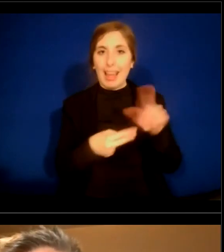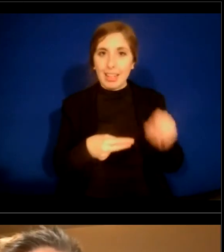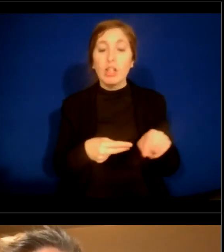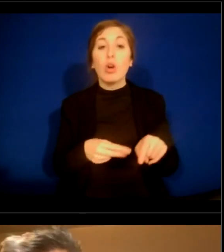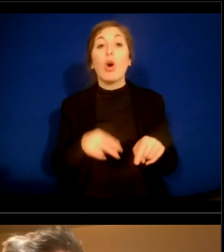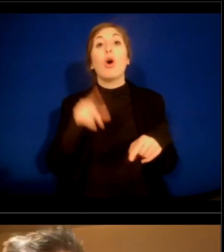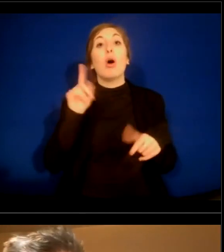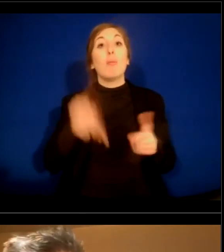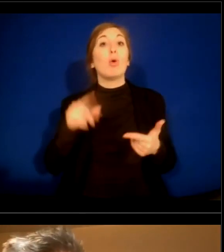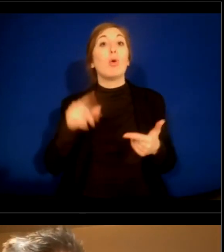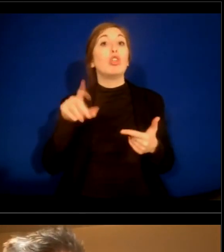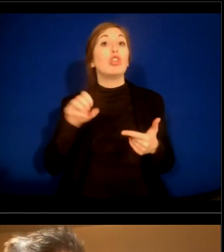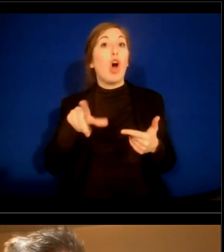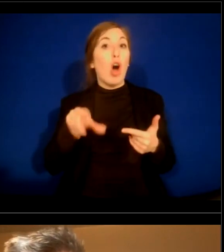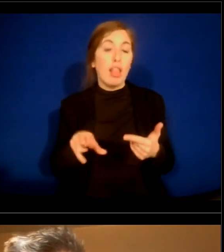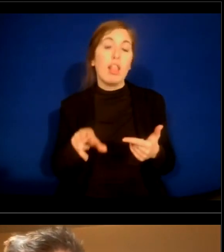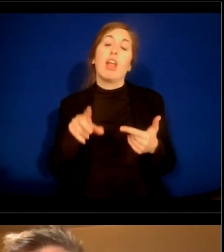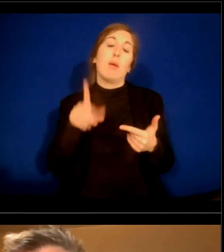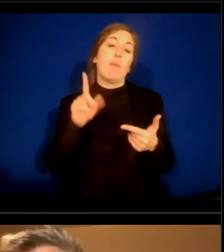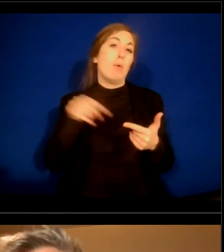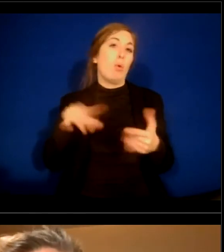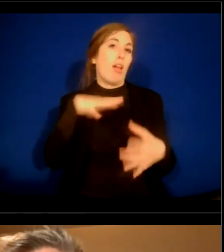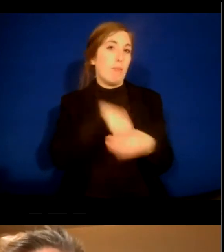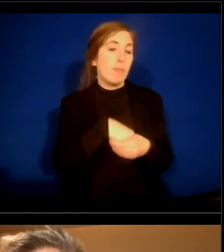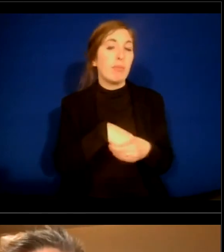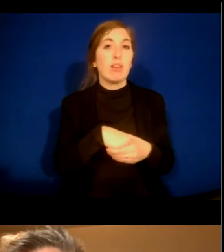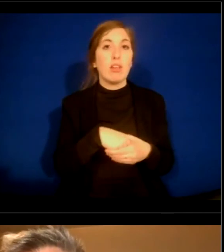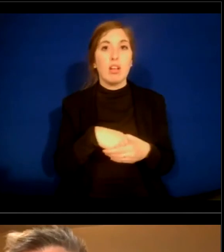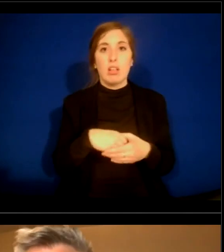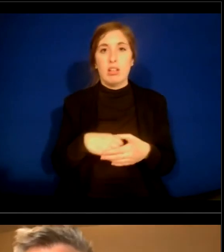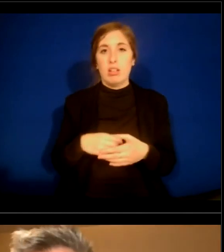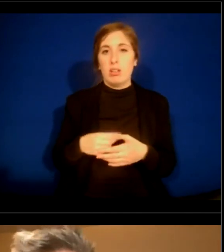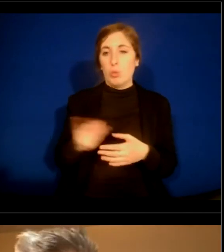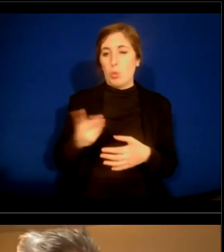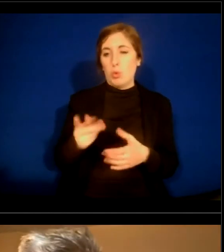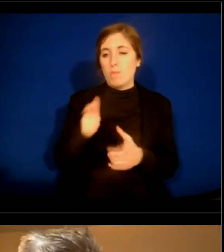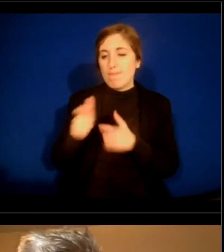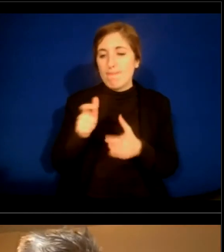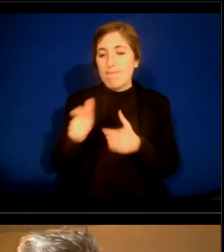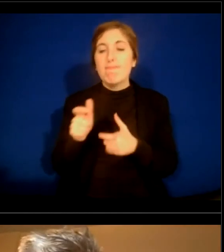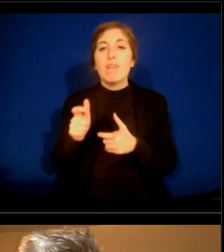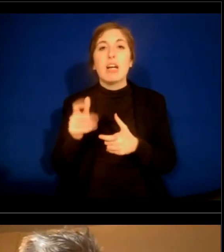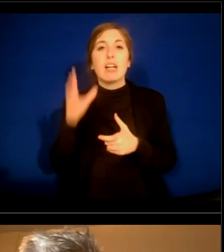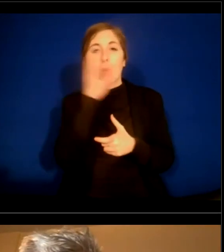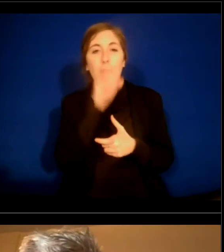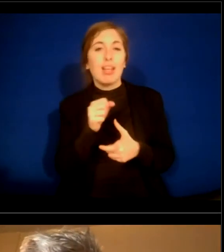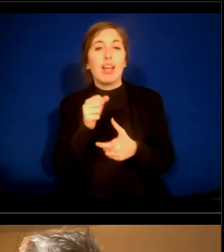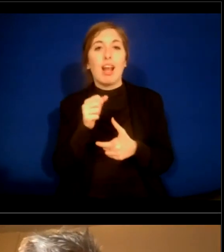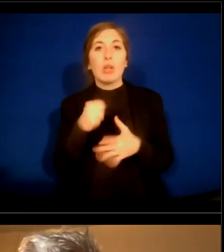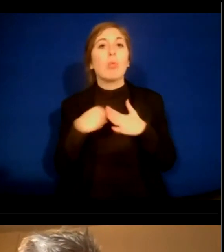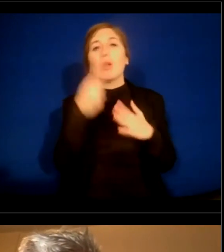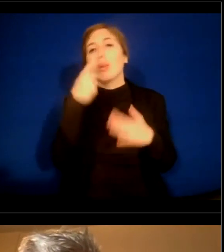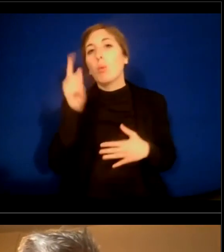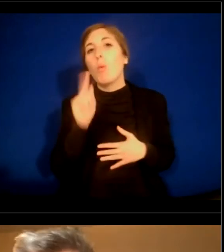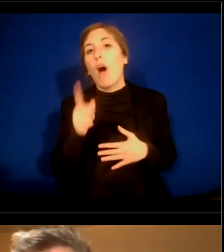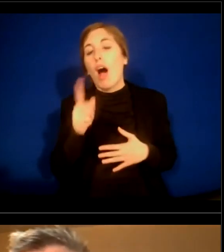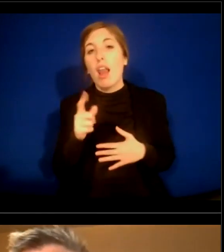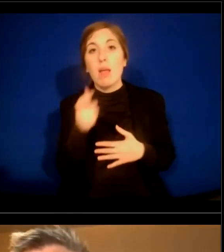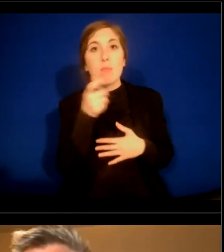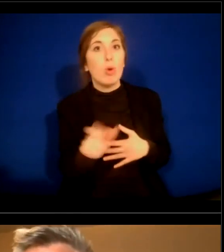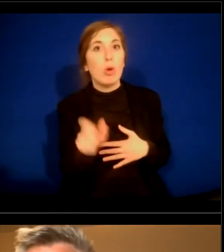un ruolo molto importante proprio nella dimensione, come ci si ricordava prima, anche di cura, poi dei traumi che queste persone